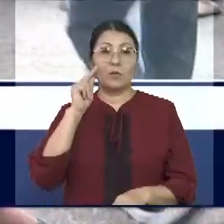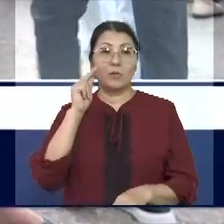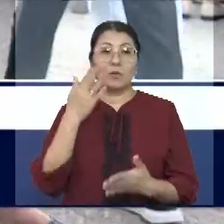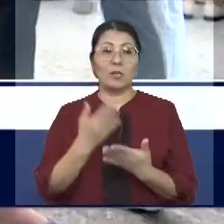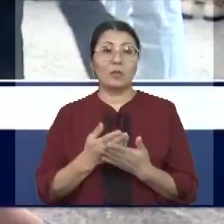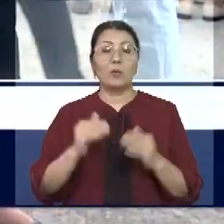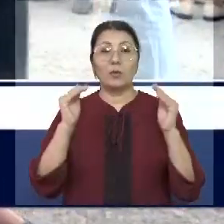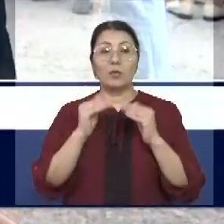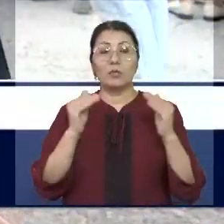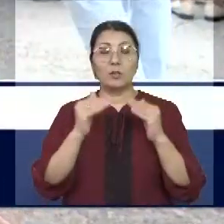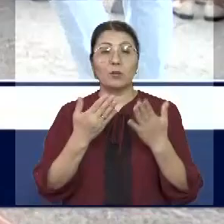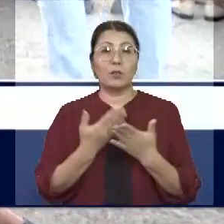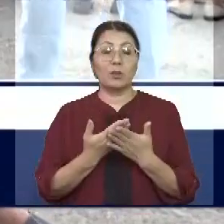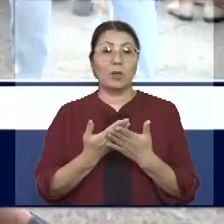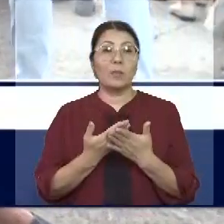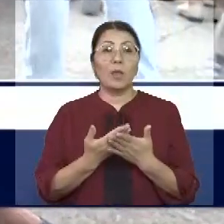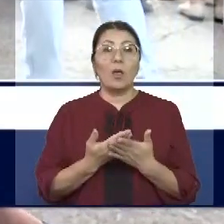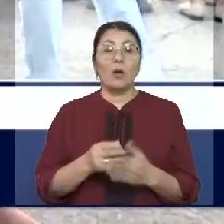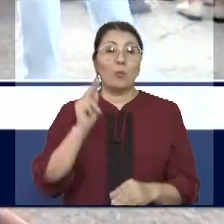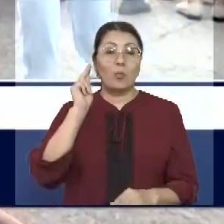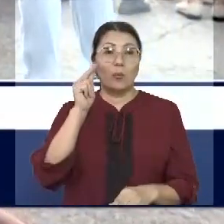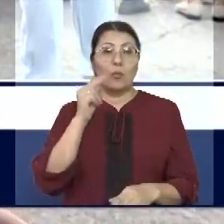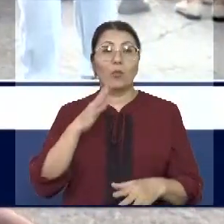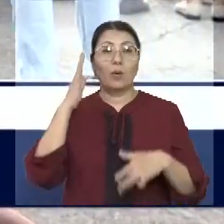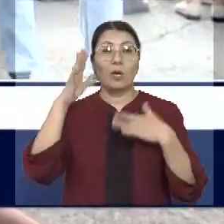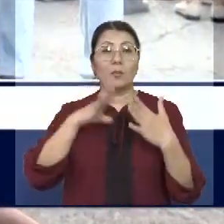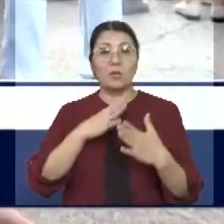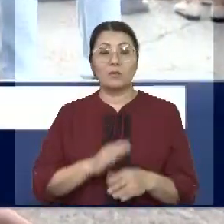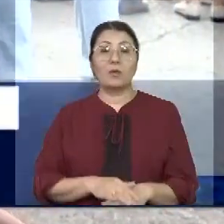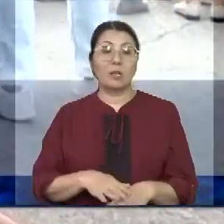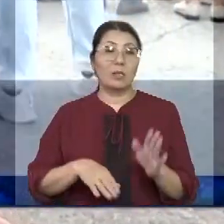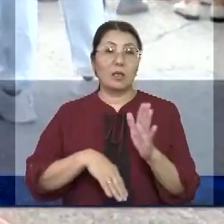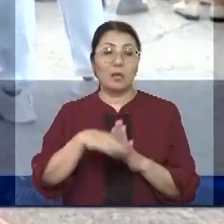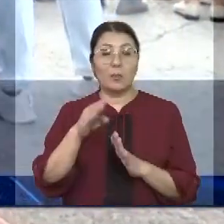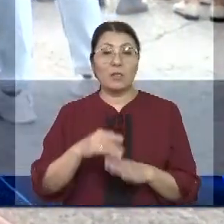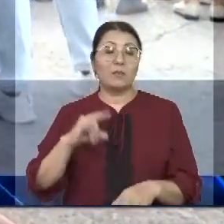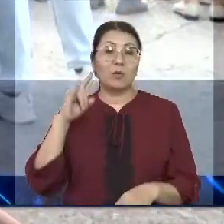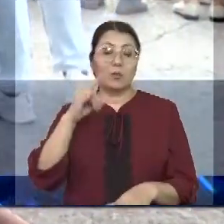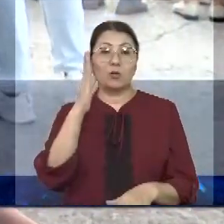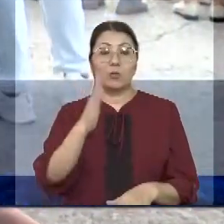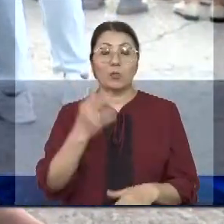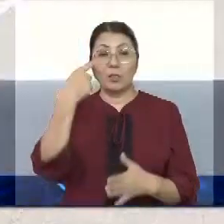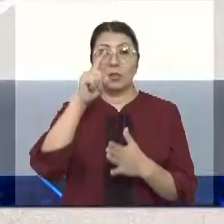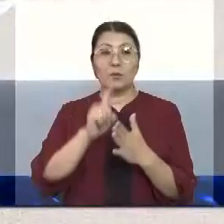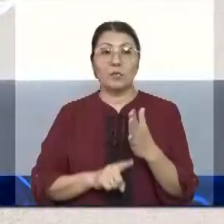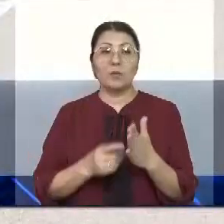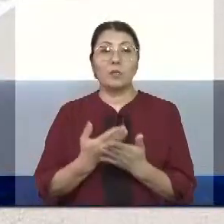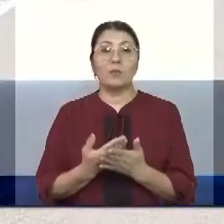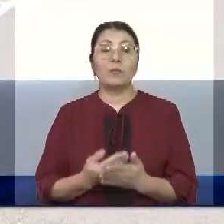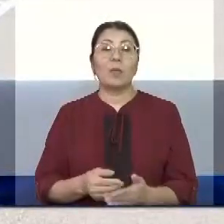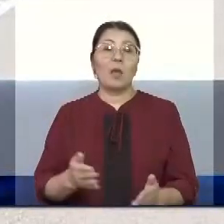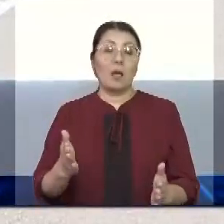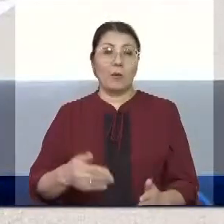Бұл институттың курсанты атану оның арманы еді. Оқуын жақсы оқып, нағыз білікті ұшқыш болады деп үміттенем. Ант